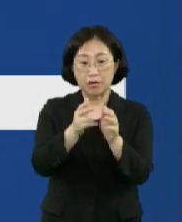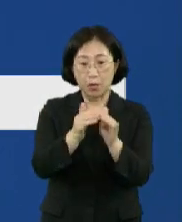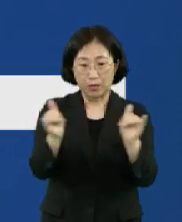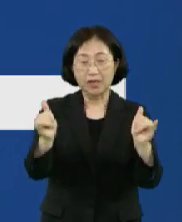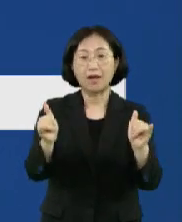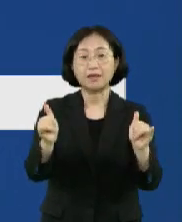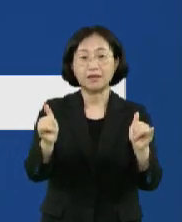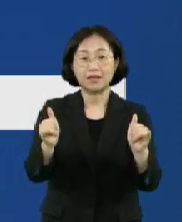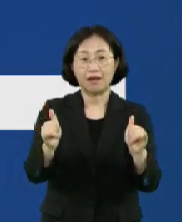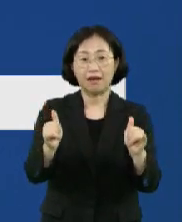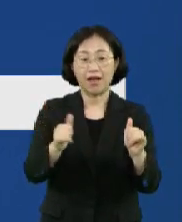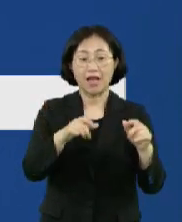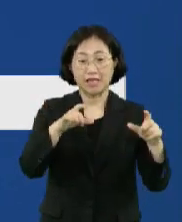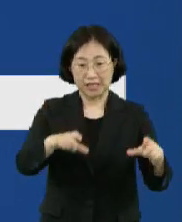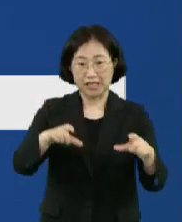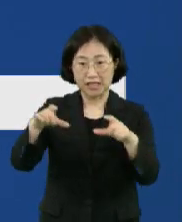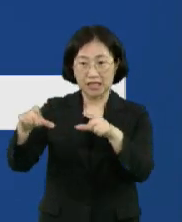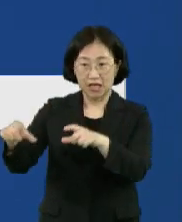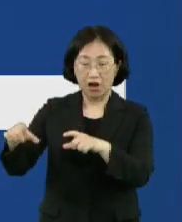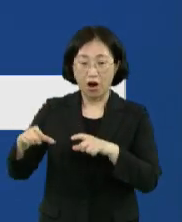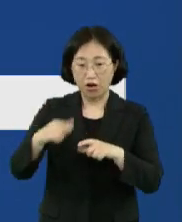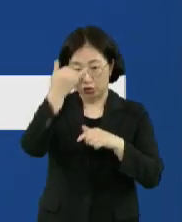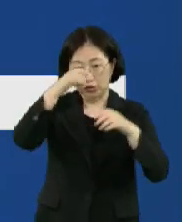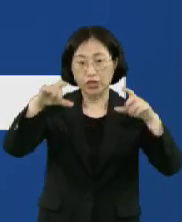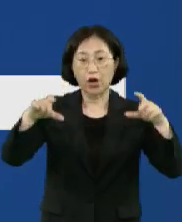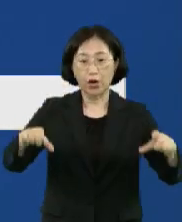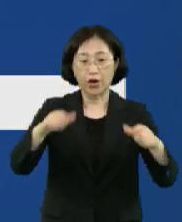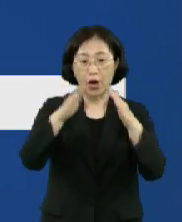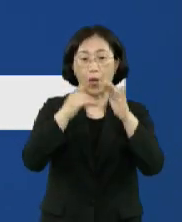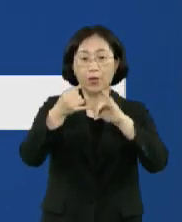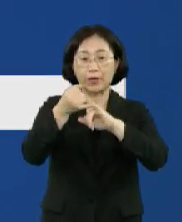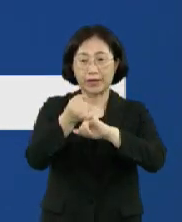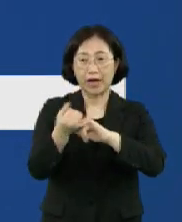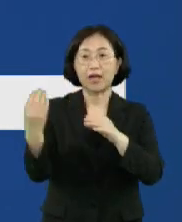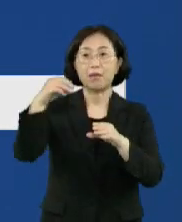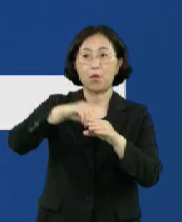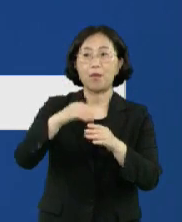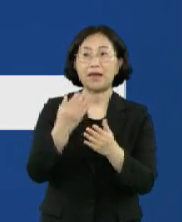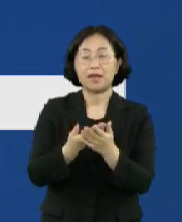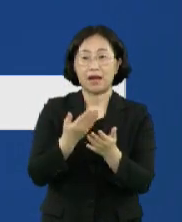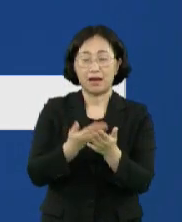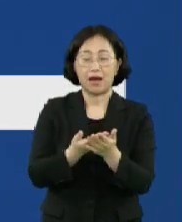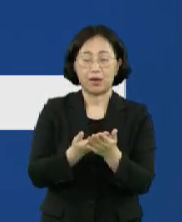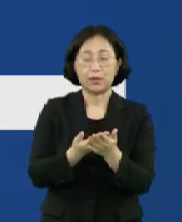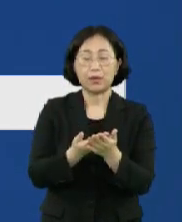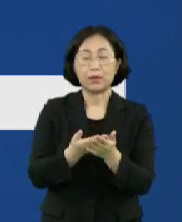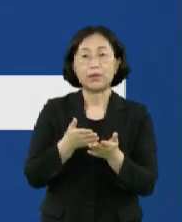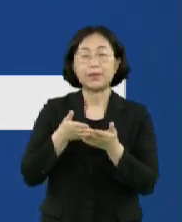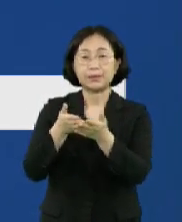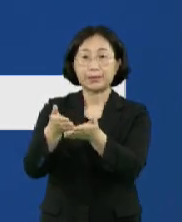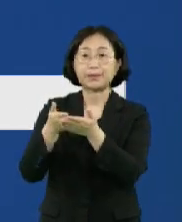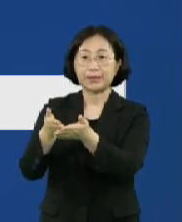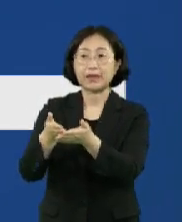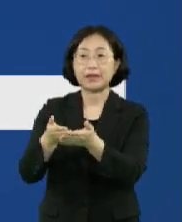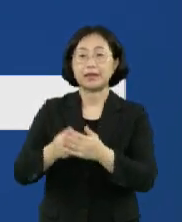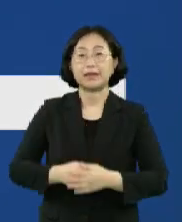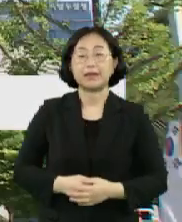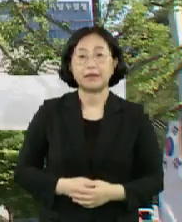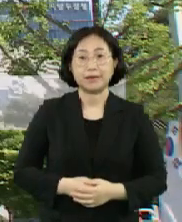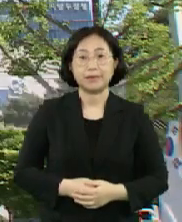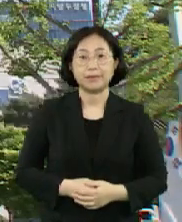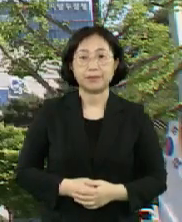후보들의 지역 그리고 우리 충청권의 공약이 될 수 있도록 하는 사업들을 해나가겠다는 말씀을